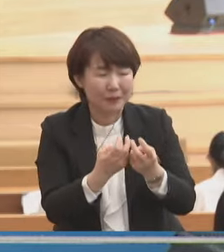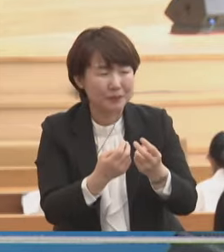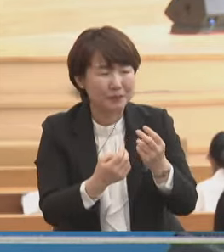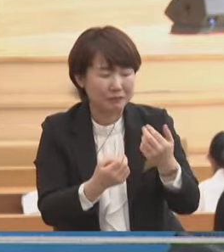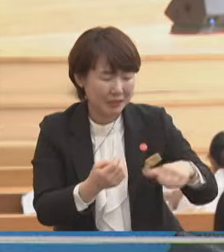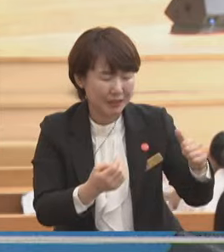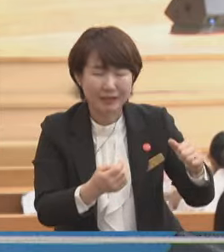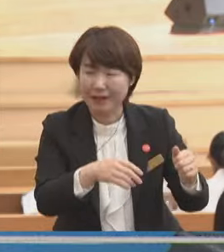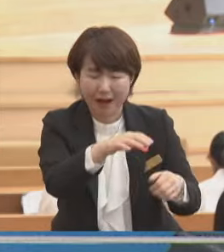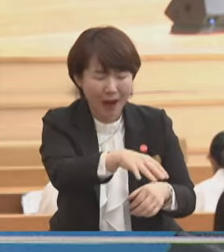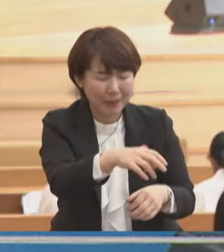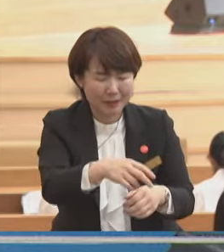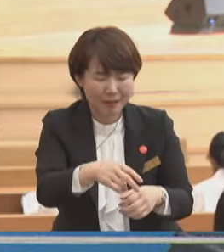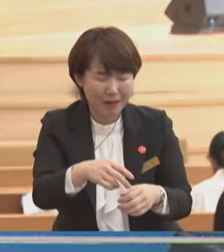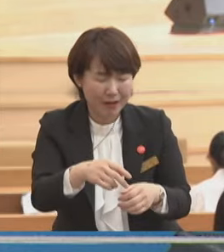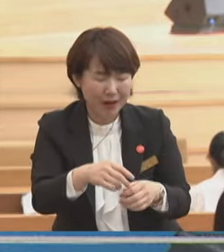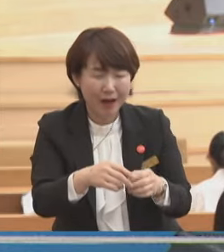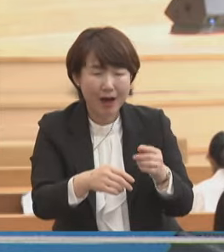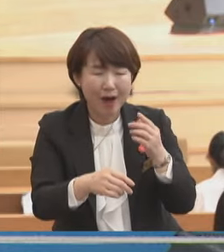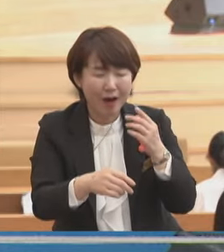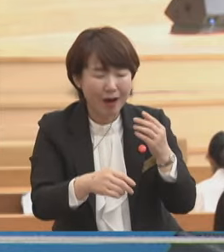아빠가 울어보세요